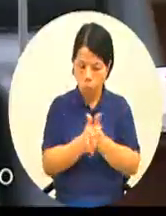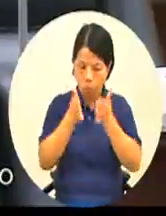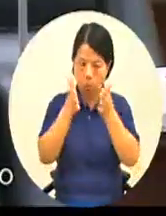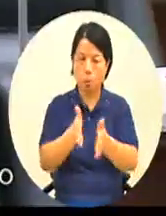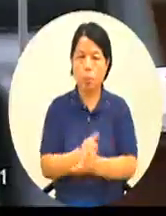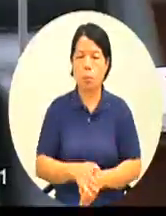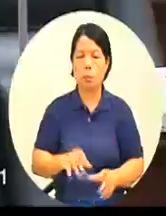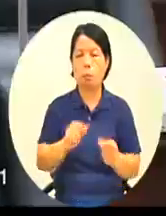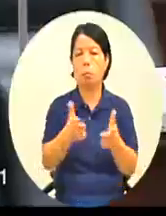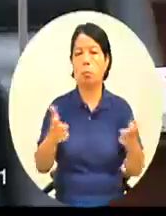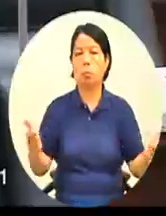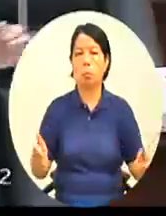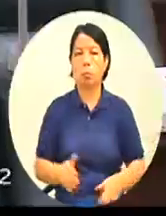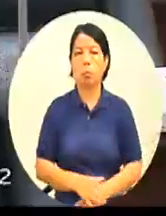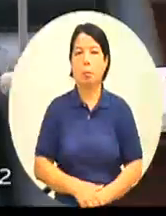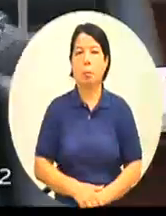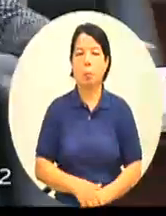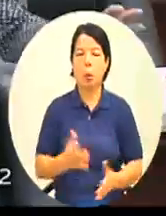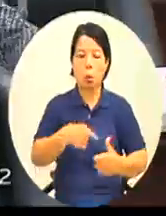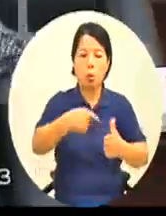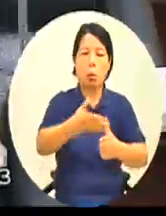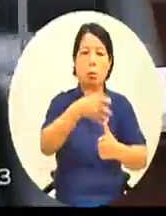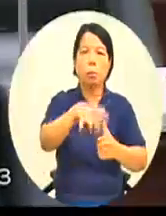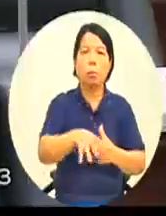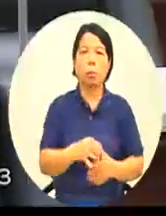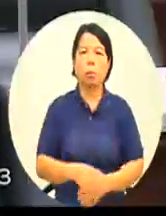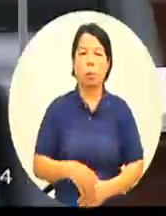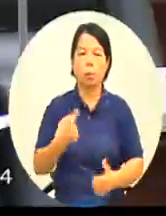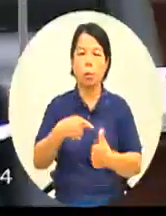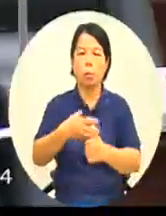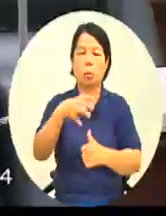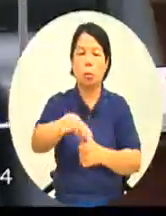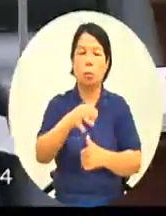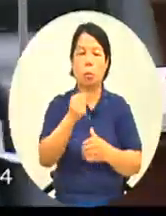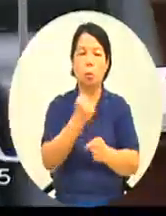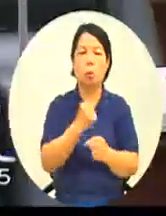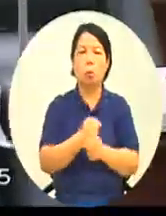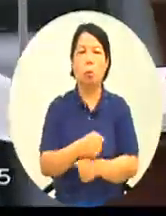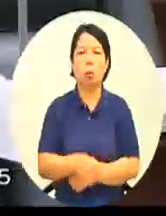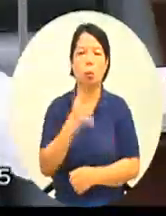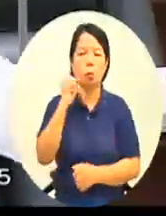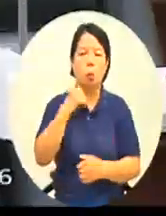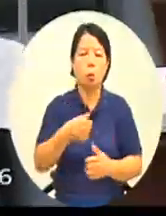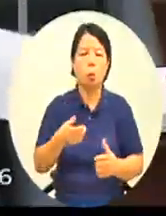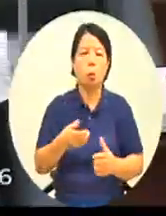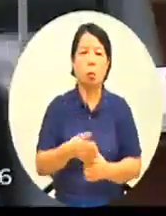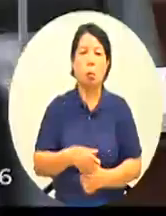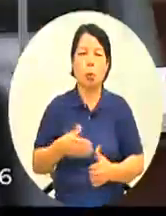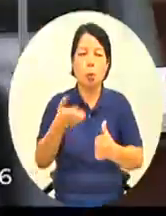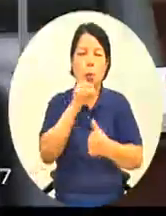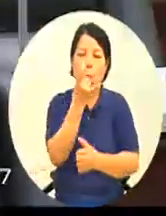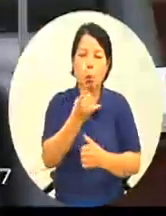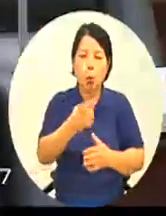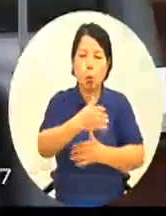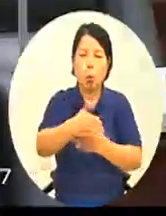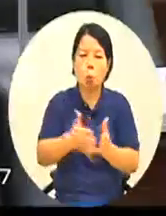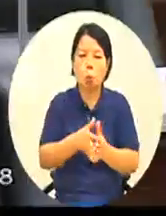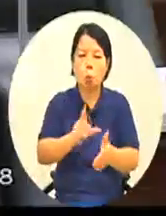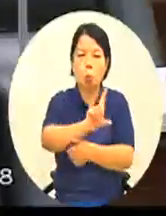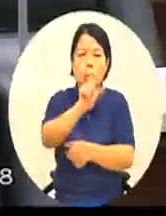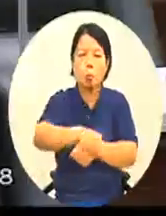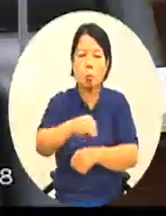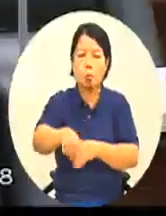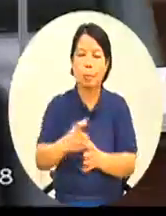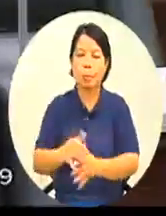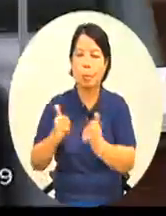同的面向啊，比如说教育，然后我就看到教育局在做母语的一些什么班啊，然后什么什么，然后社会